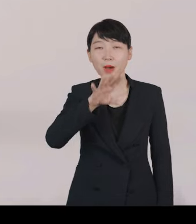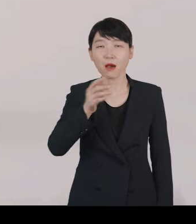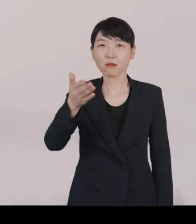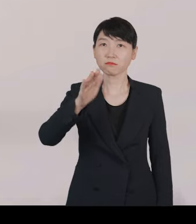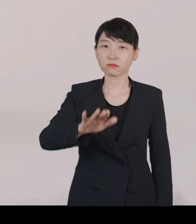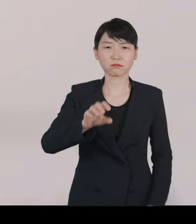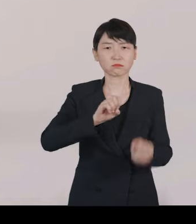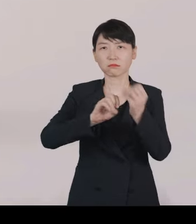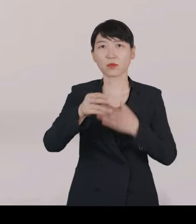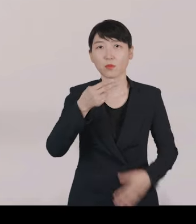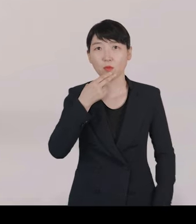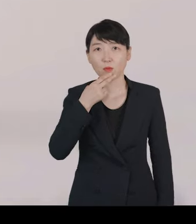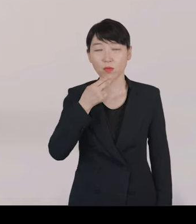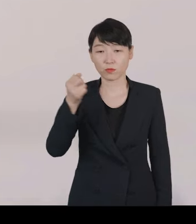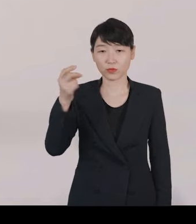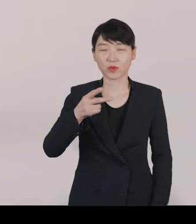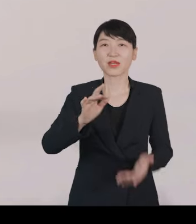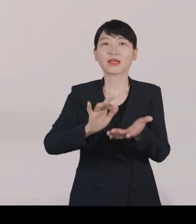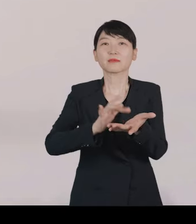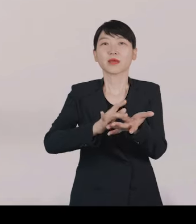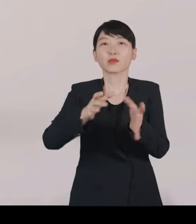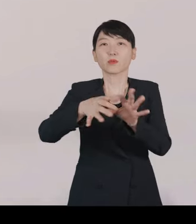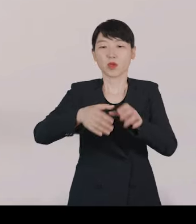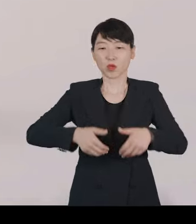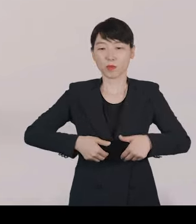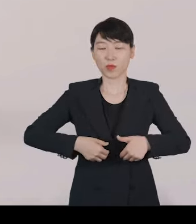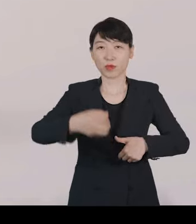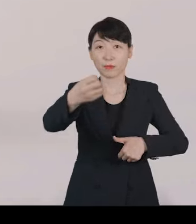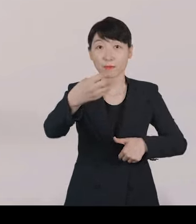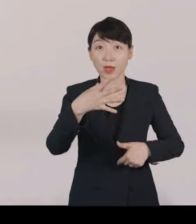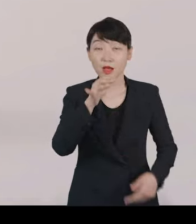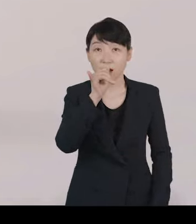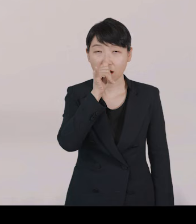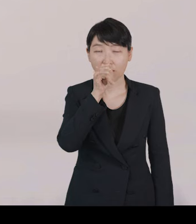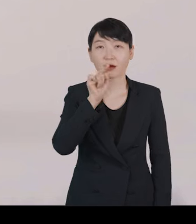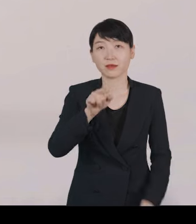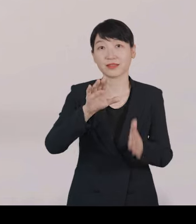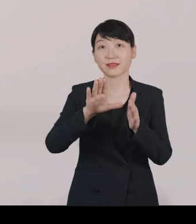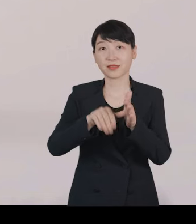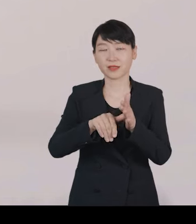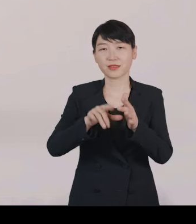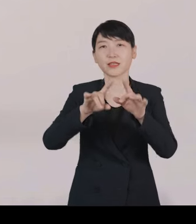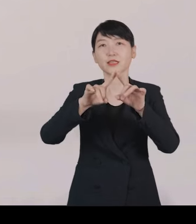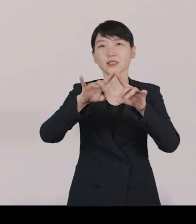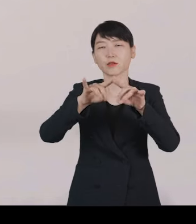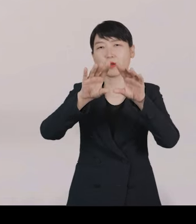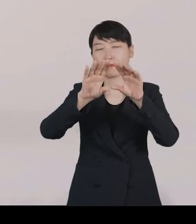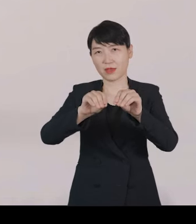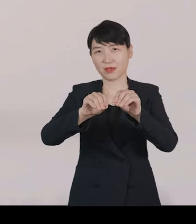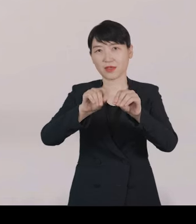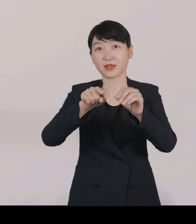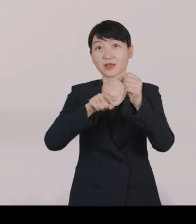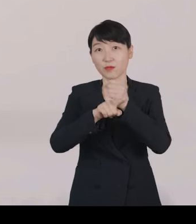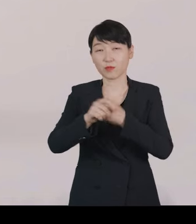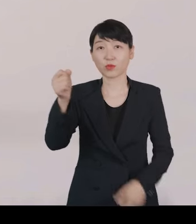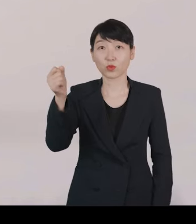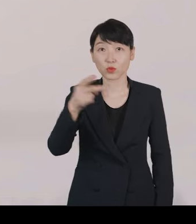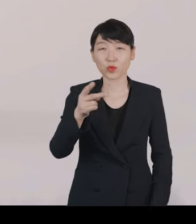아리아를 불러도 대답이 없거나 스마트폰과의 연결이 필요합니다라고 하는 경우에는 전원이